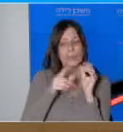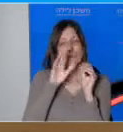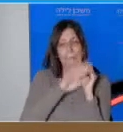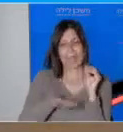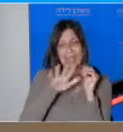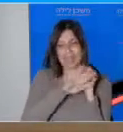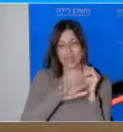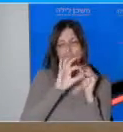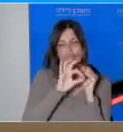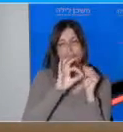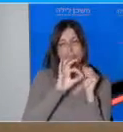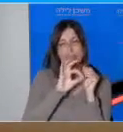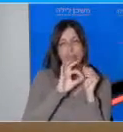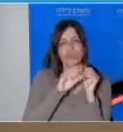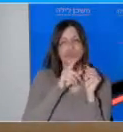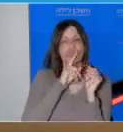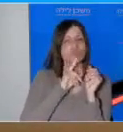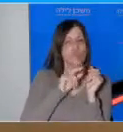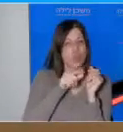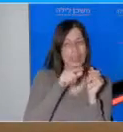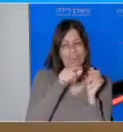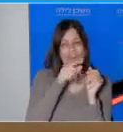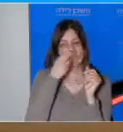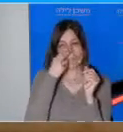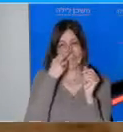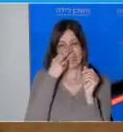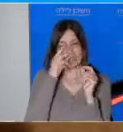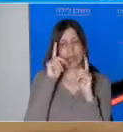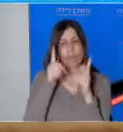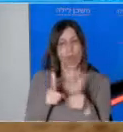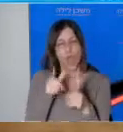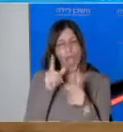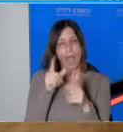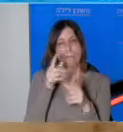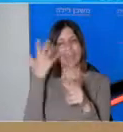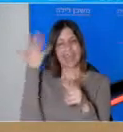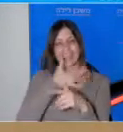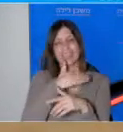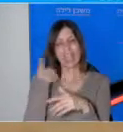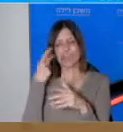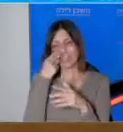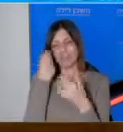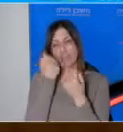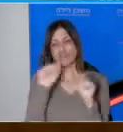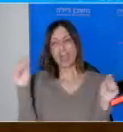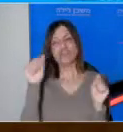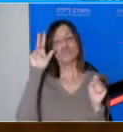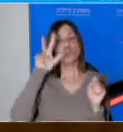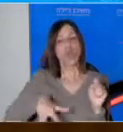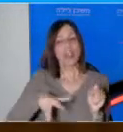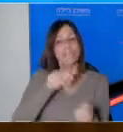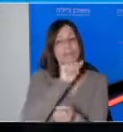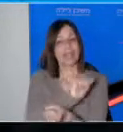באזור סוריה, ושם מנסים לוחמי דאש לשחרר כ-3,000 כלואים.